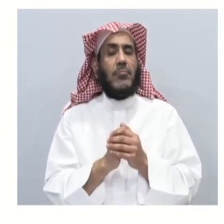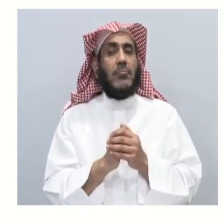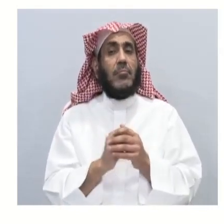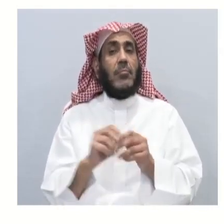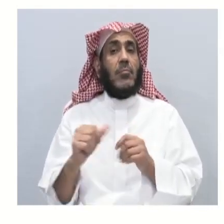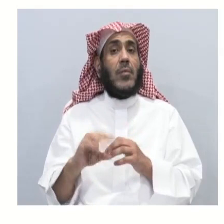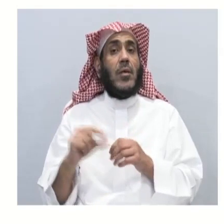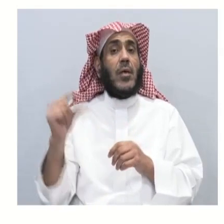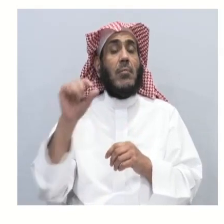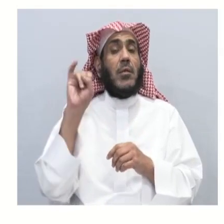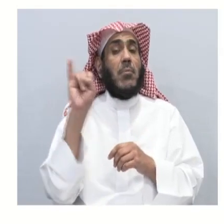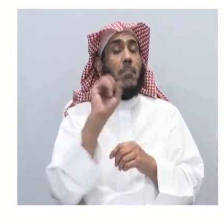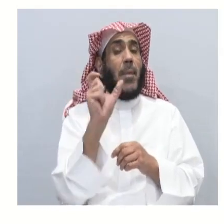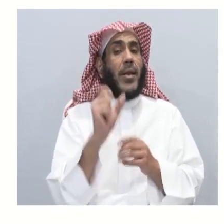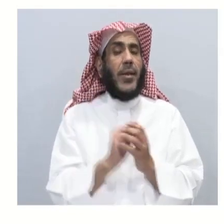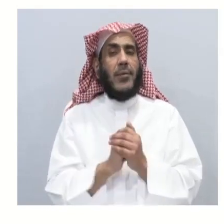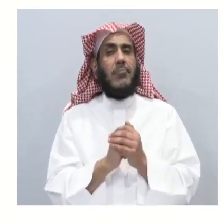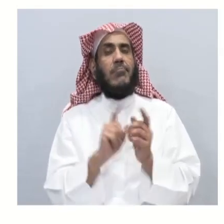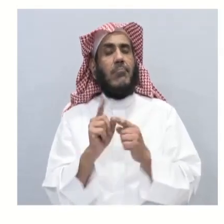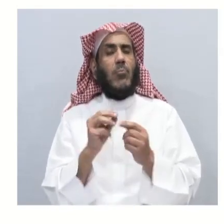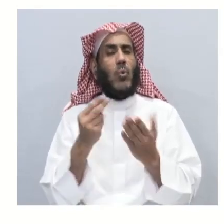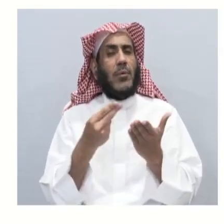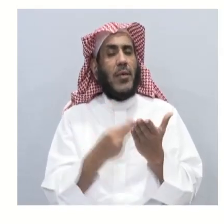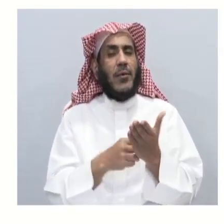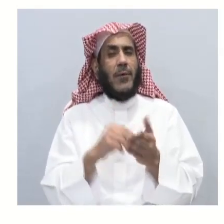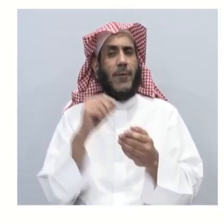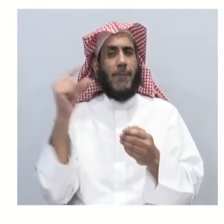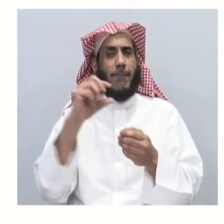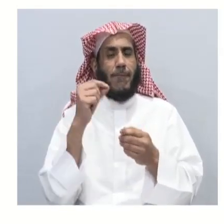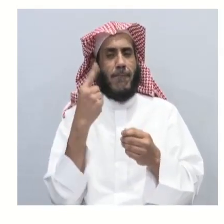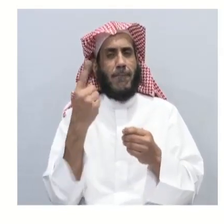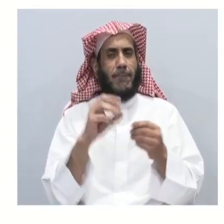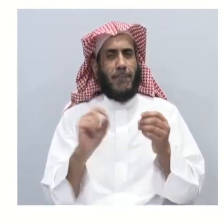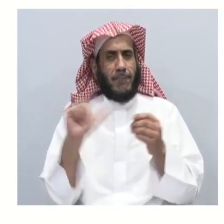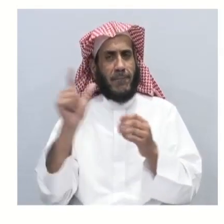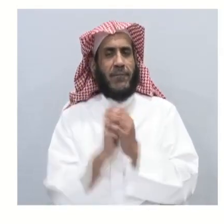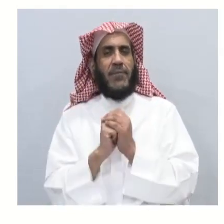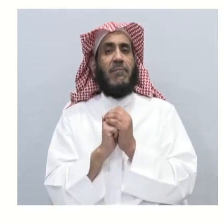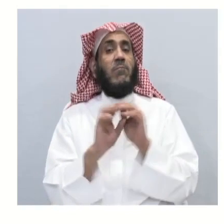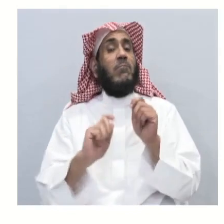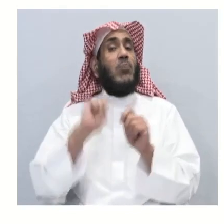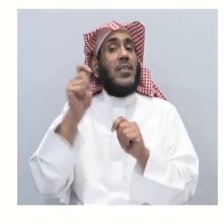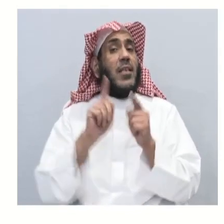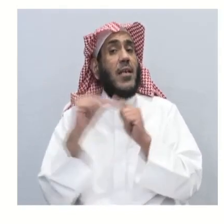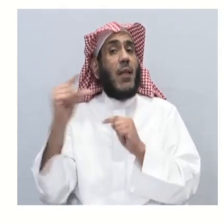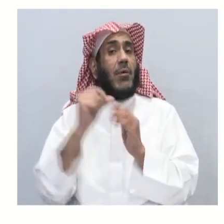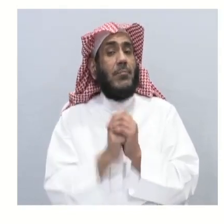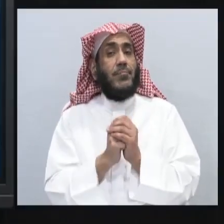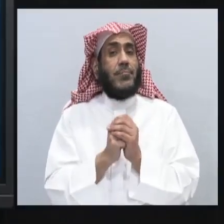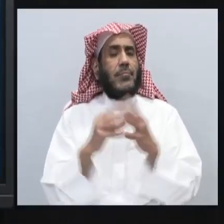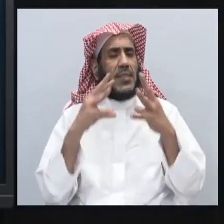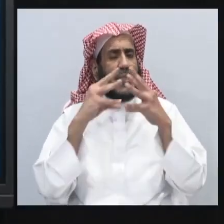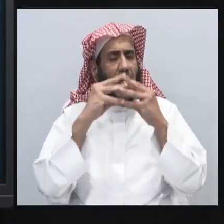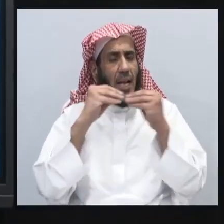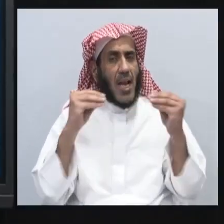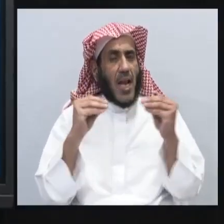كلمة ممن الآن كتبت كلمة واحدة بشكل صحيح. أصل هذه الكلمة أو تحليل